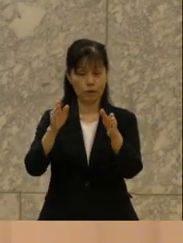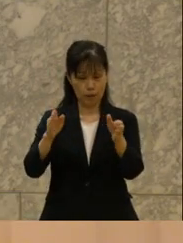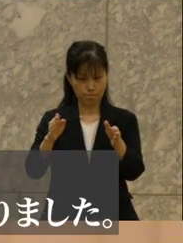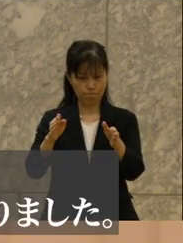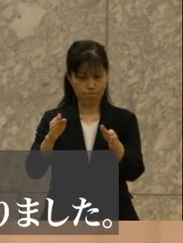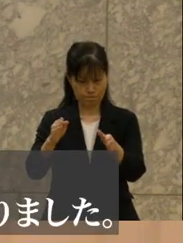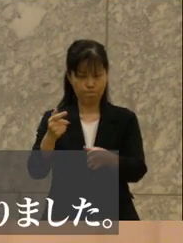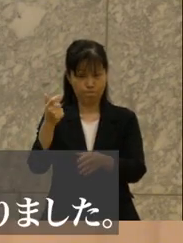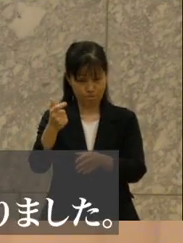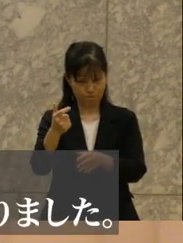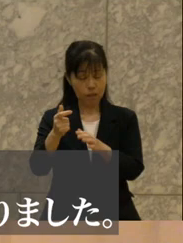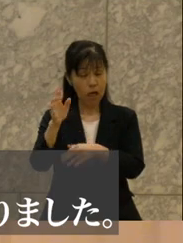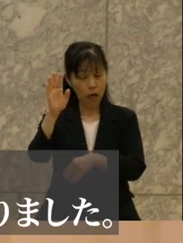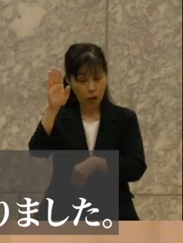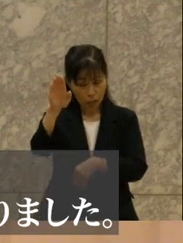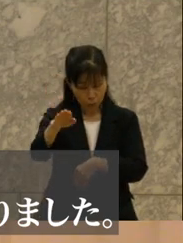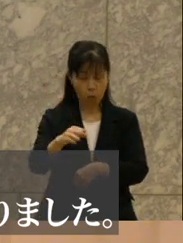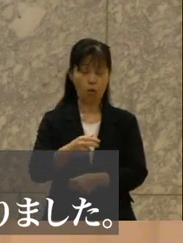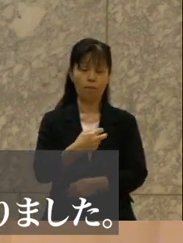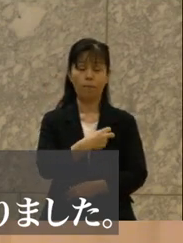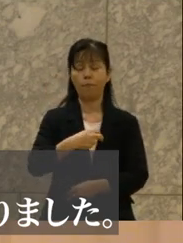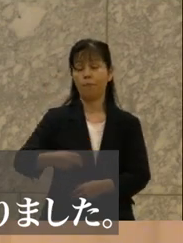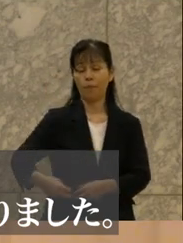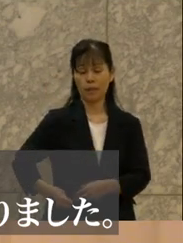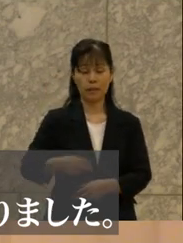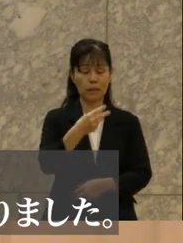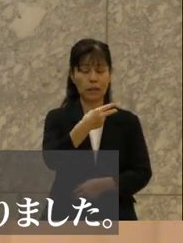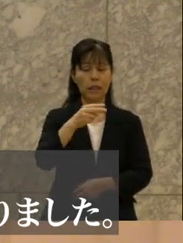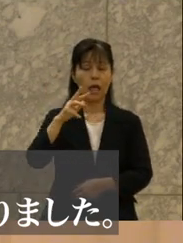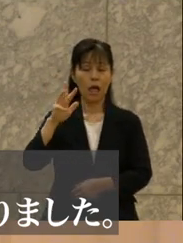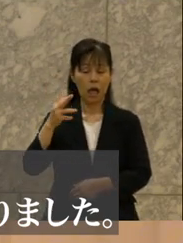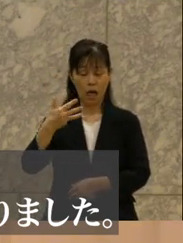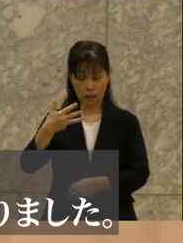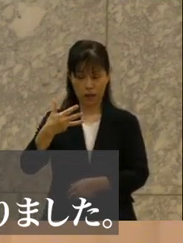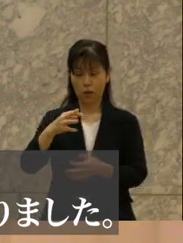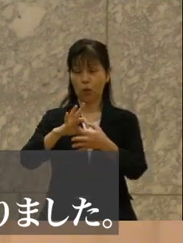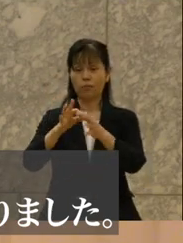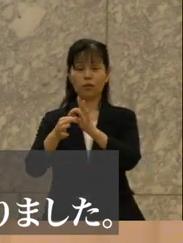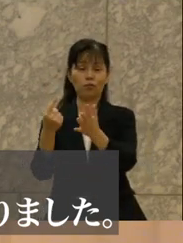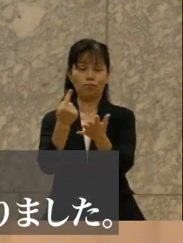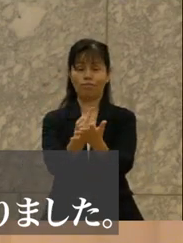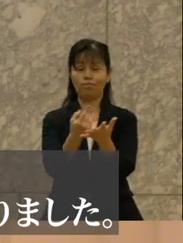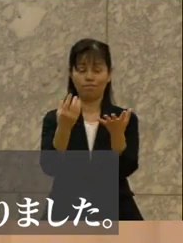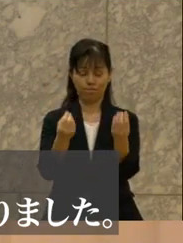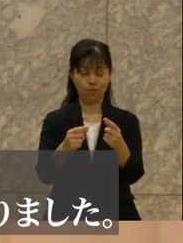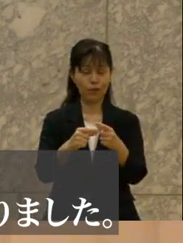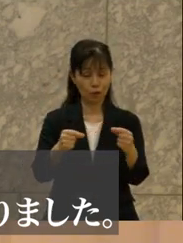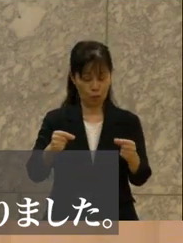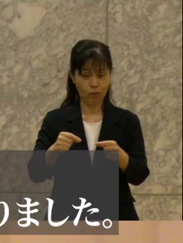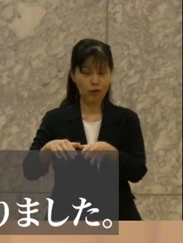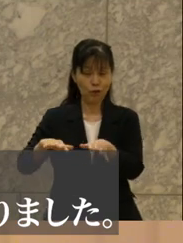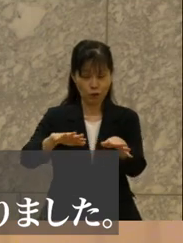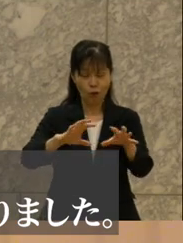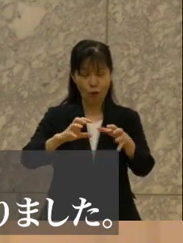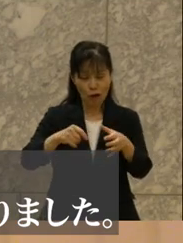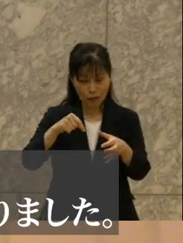2008オリンピックにも出場するなど日本陸上界の中距離走長距離走において